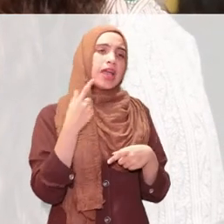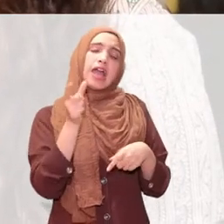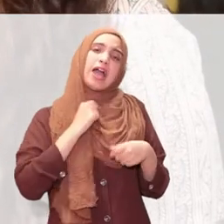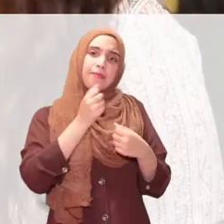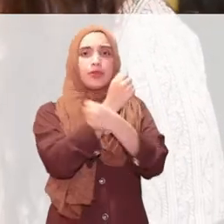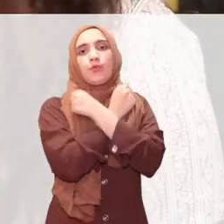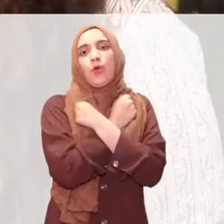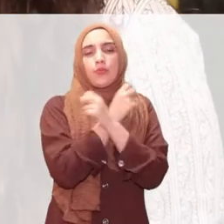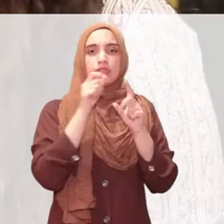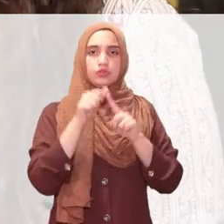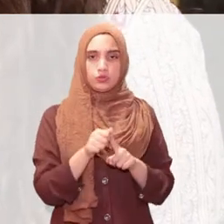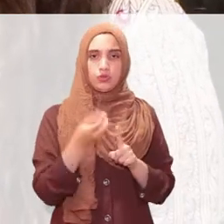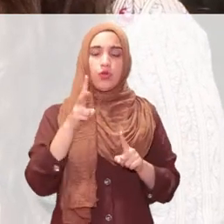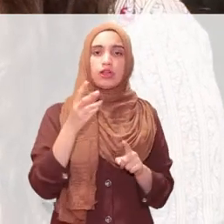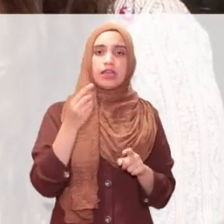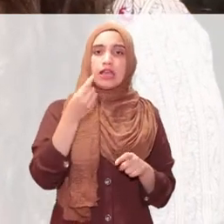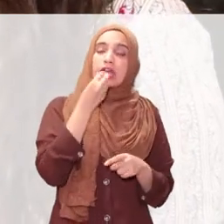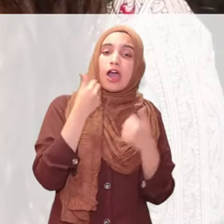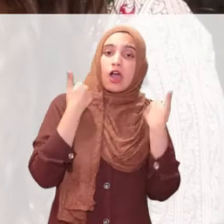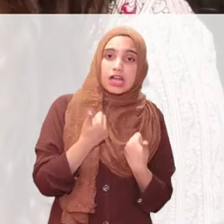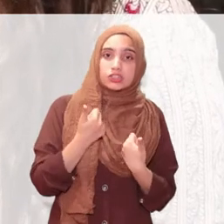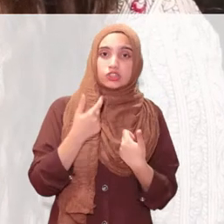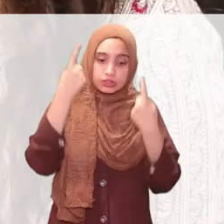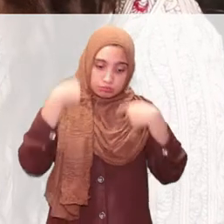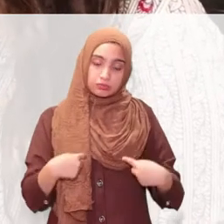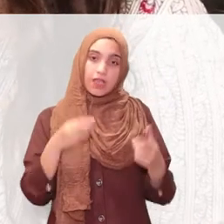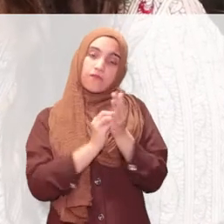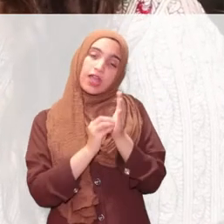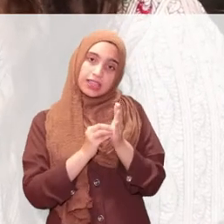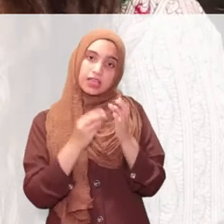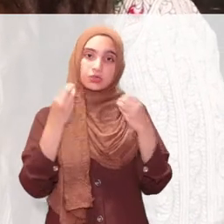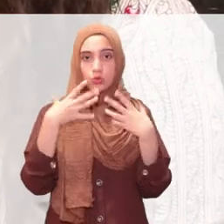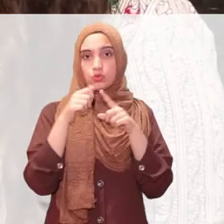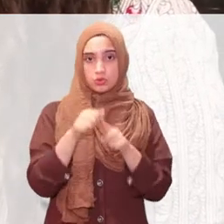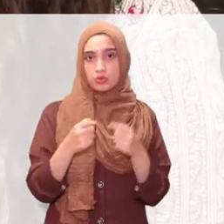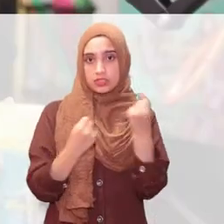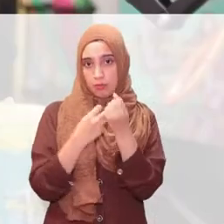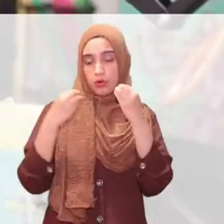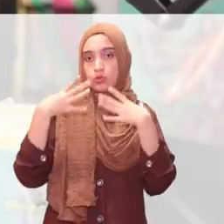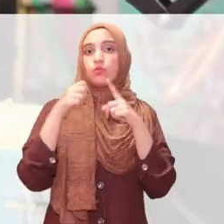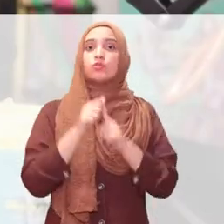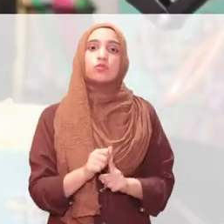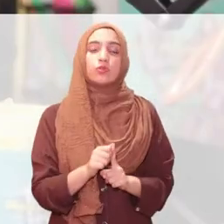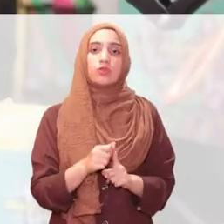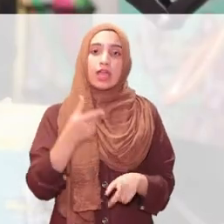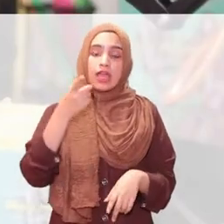स्कूल की बिल्डिंग टो इंगेज इन थिस एप